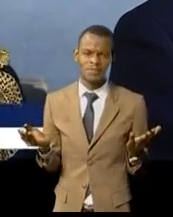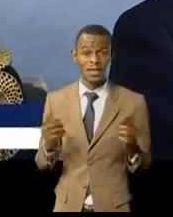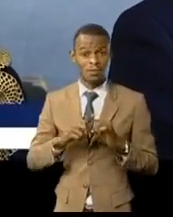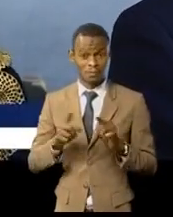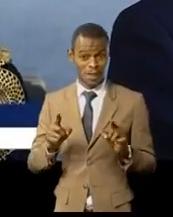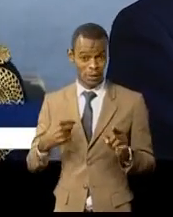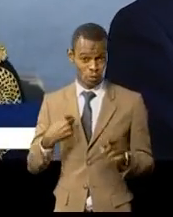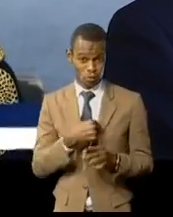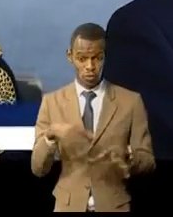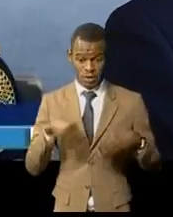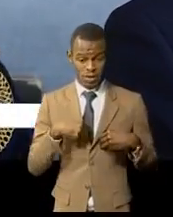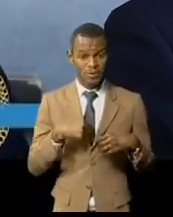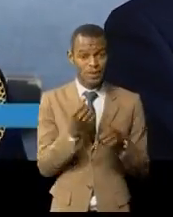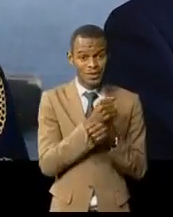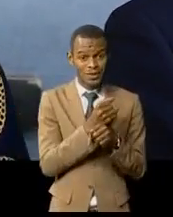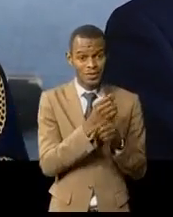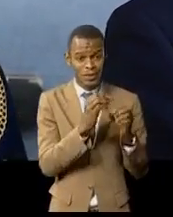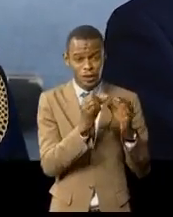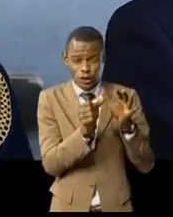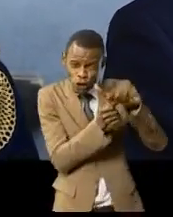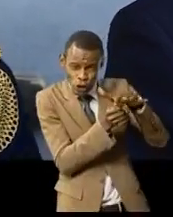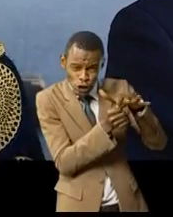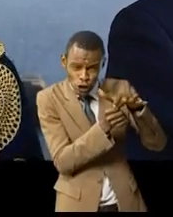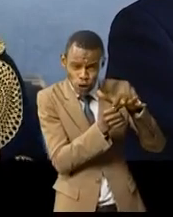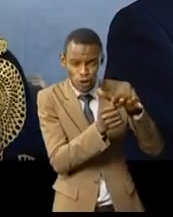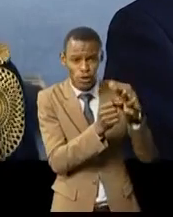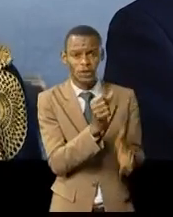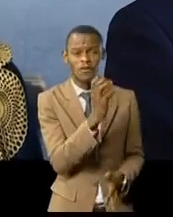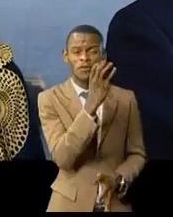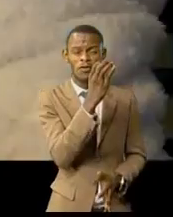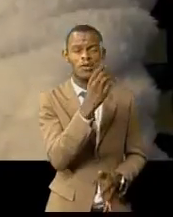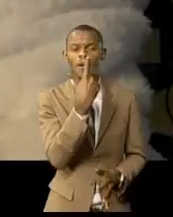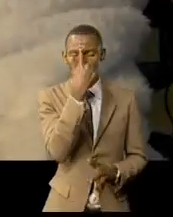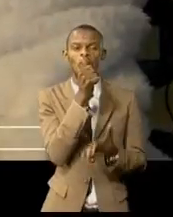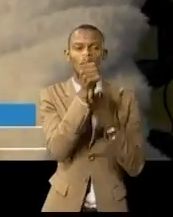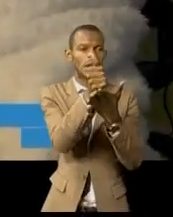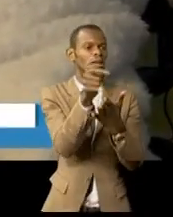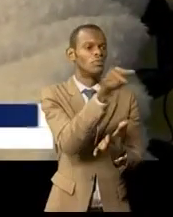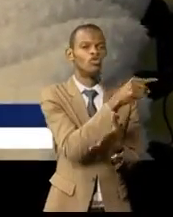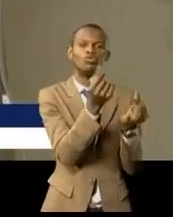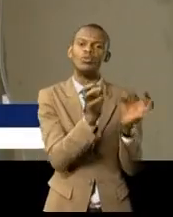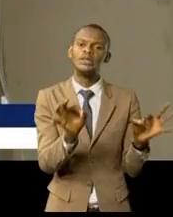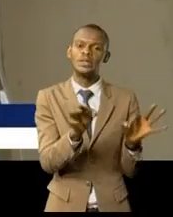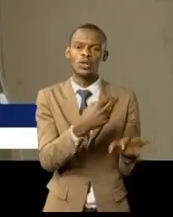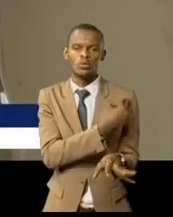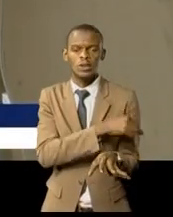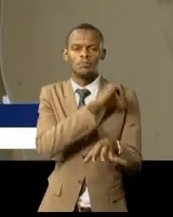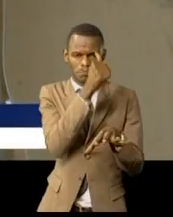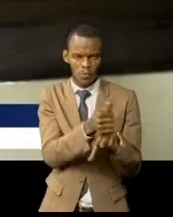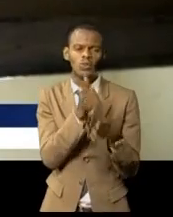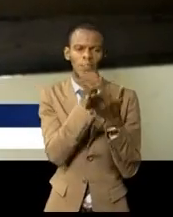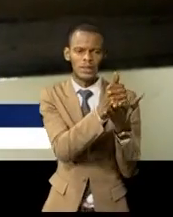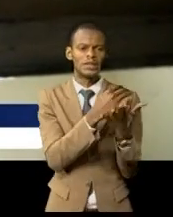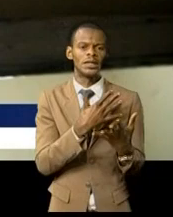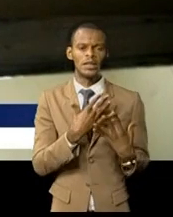vraiment démunis, pour les aider et pour soulager leurs souffrances. Cette structure sanitaire de proximité